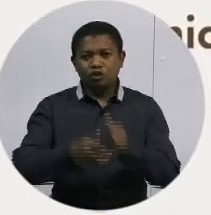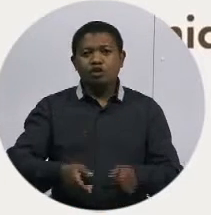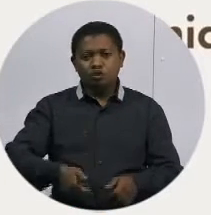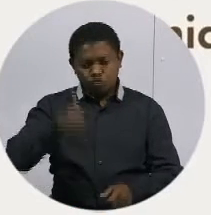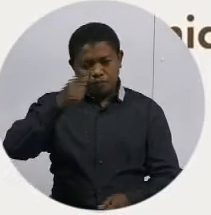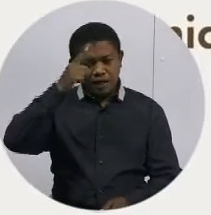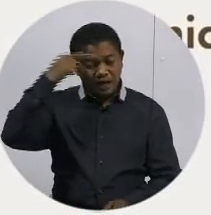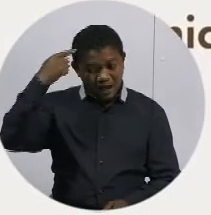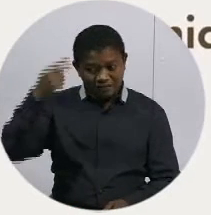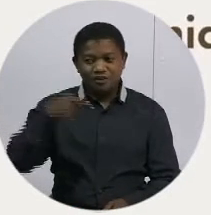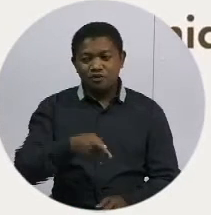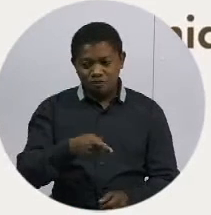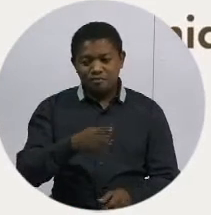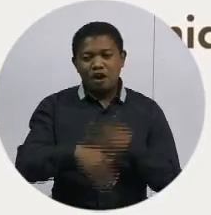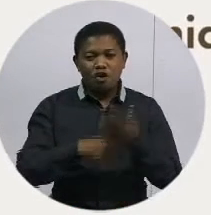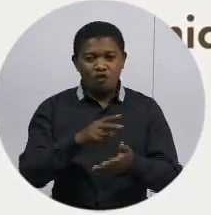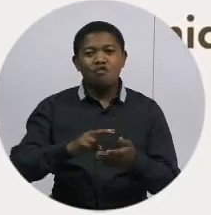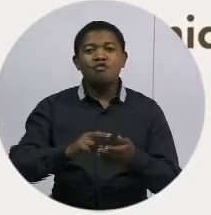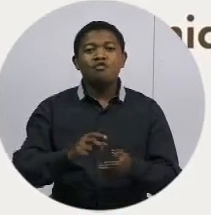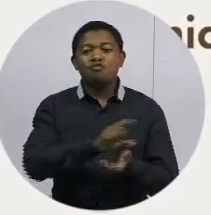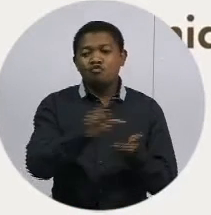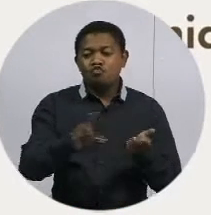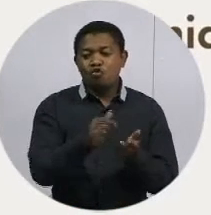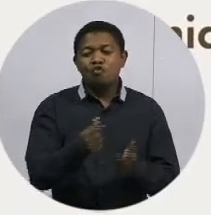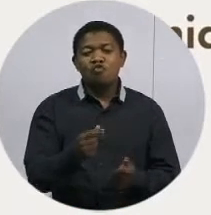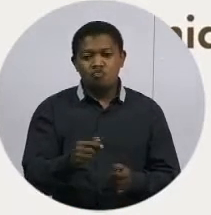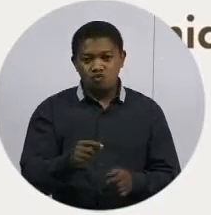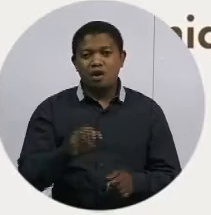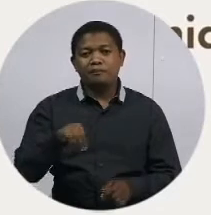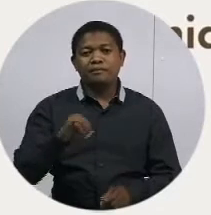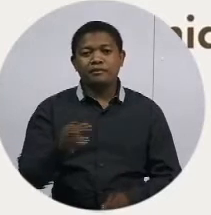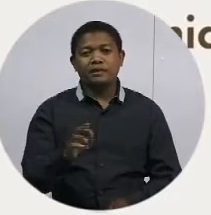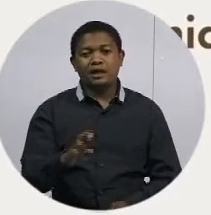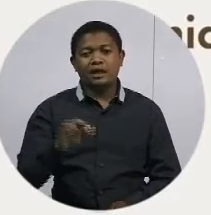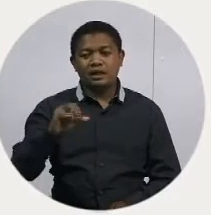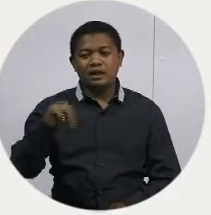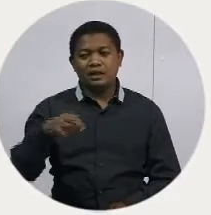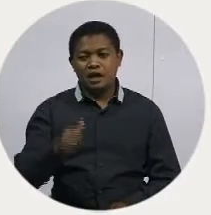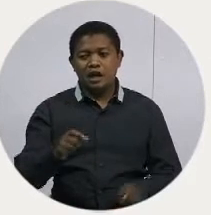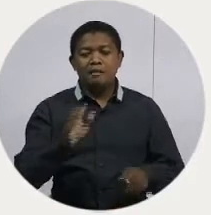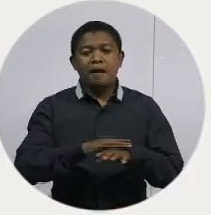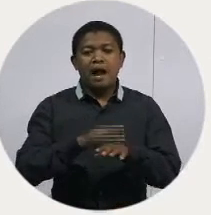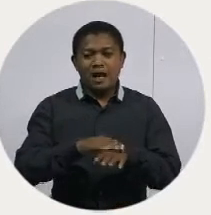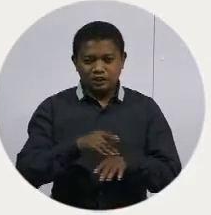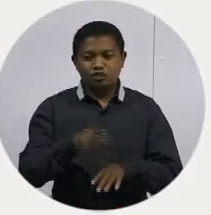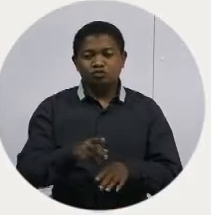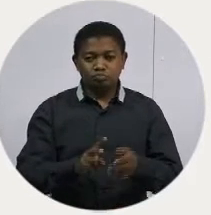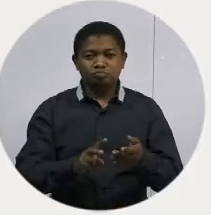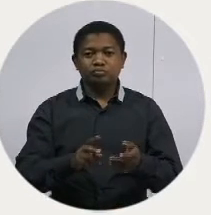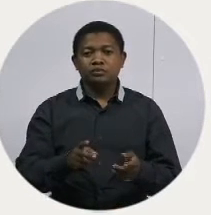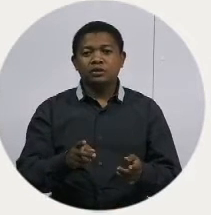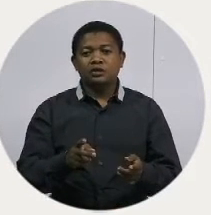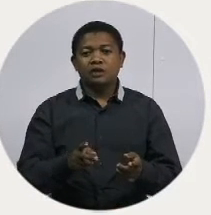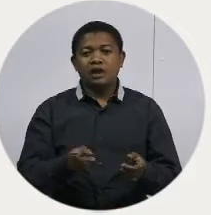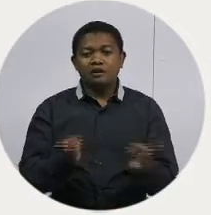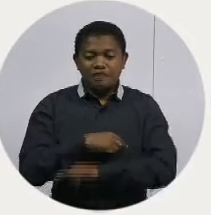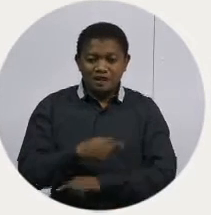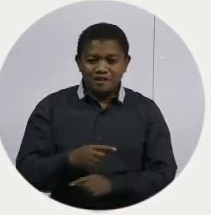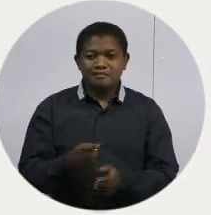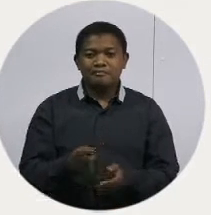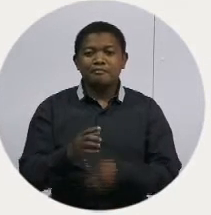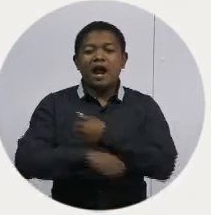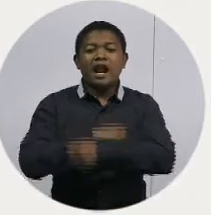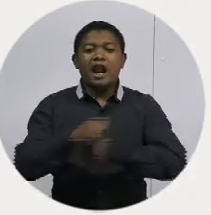madinika hiarin-doha vokatry ny krizy ara-pahasalamana COVID-19 ny programa nasionaly fiariana miaraka amin'ny